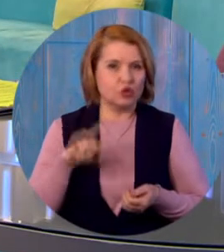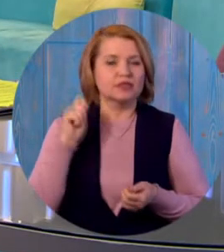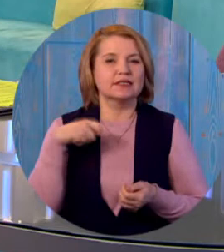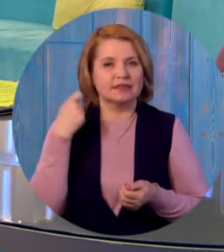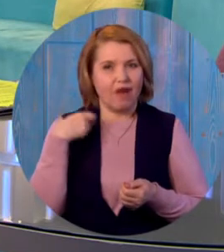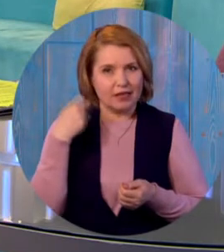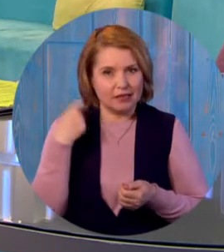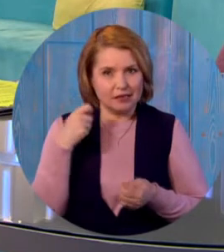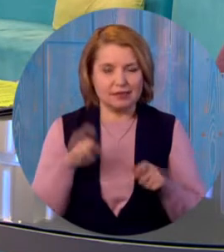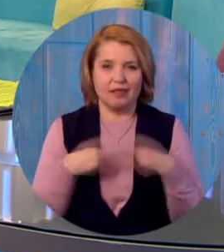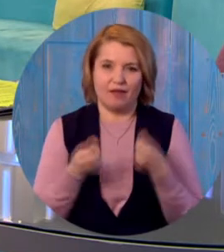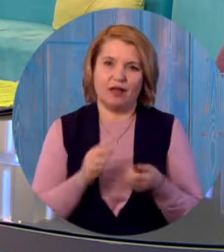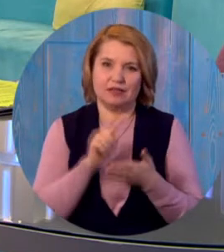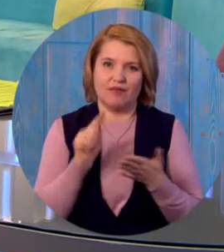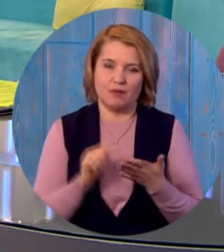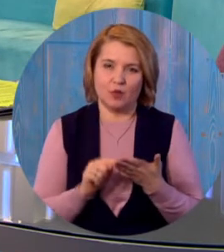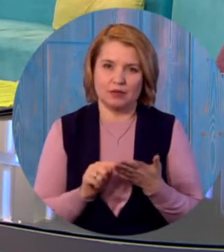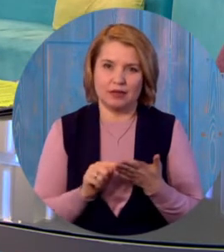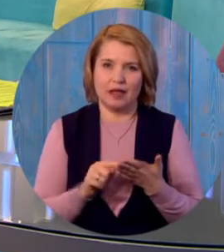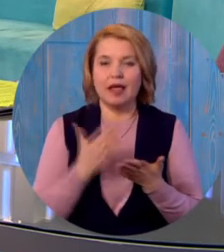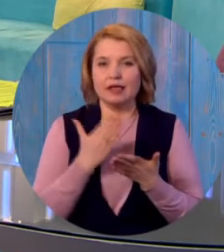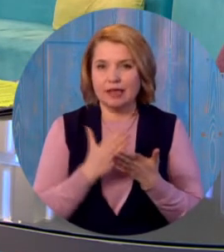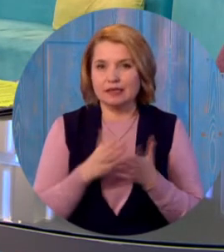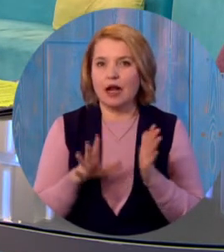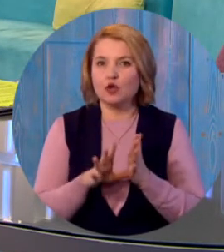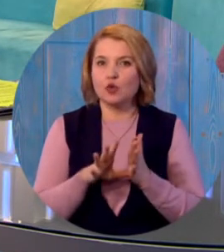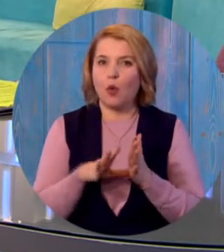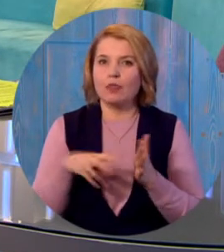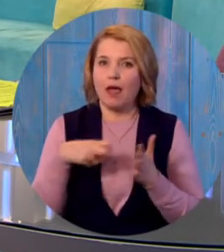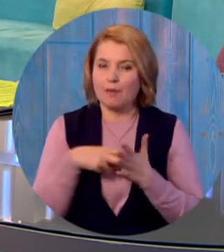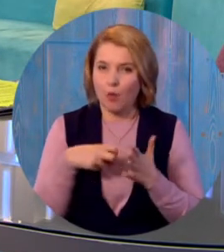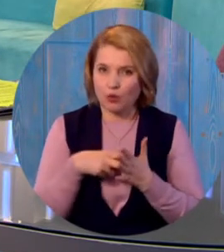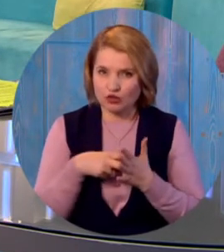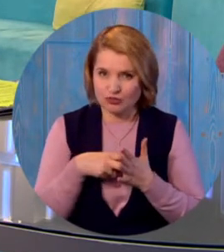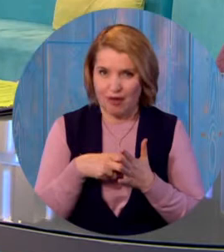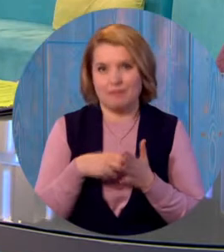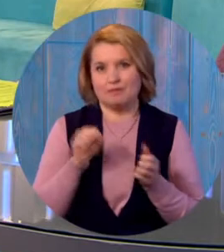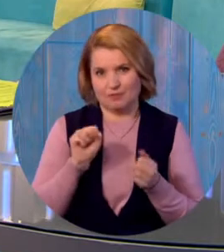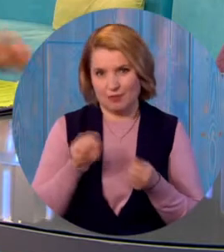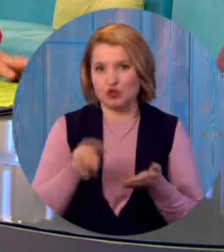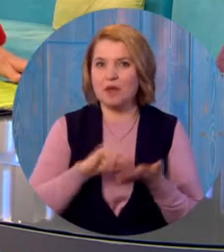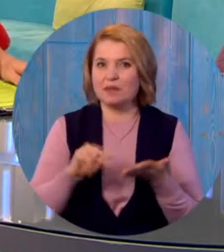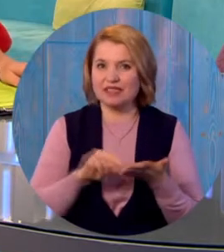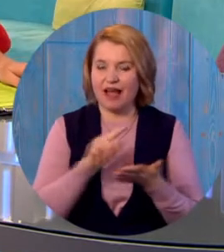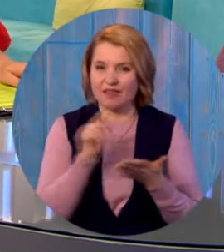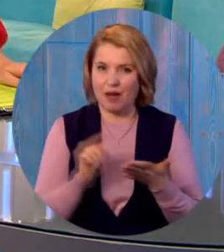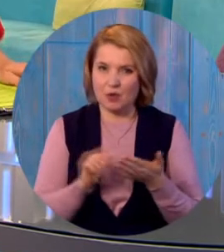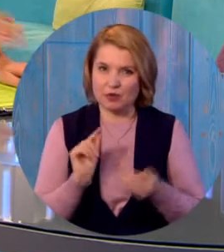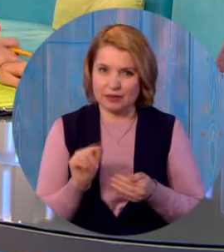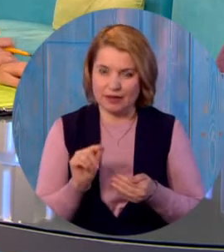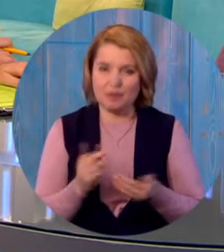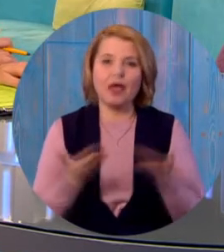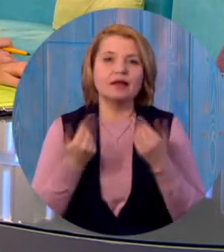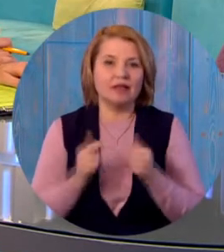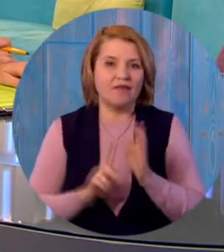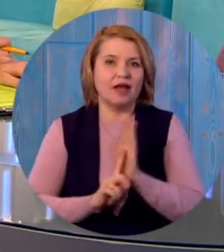635-85-72. Также работает у нас почта польза. Собака топ СПБ. .тв. Молодец, Ксения, все верно. Наталья, давайте начнем